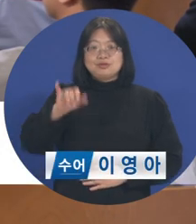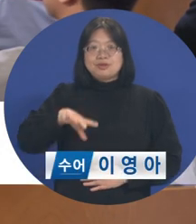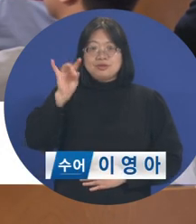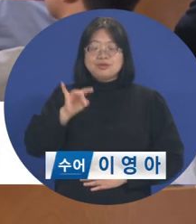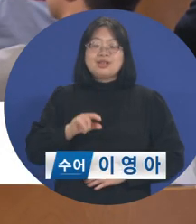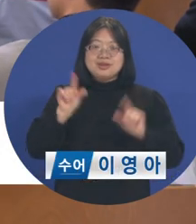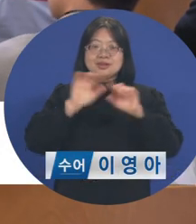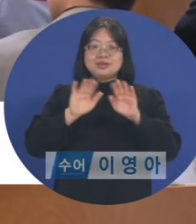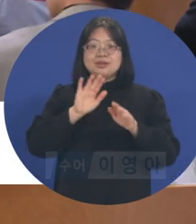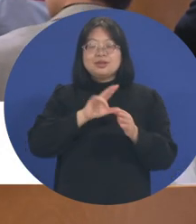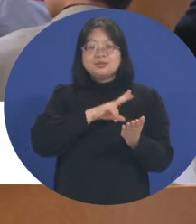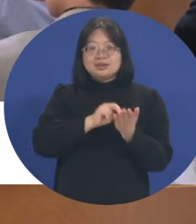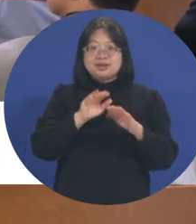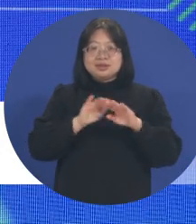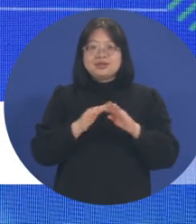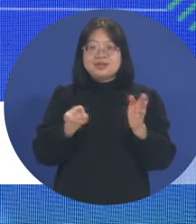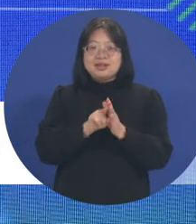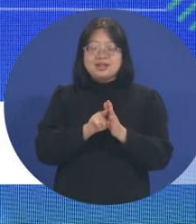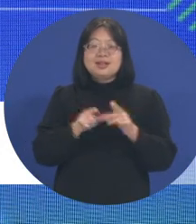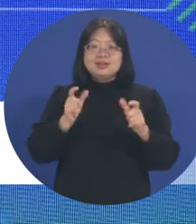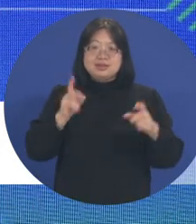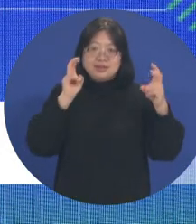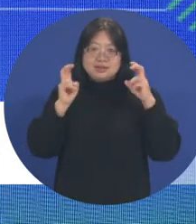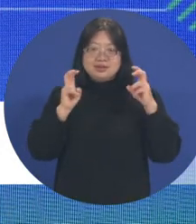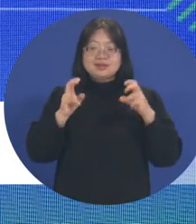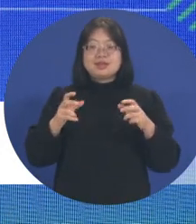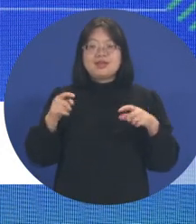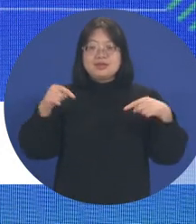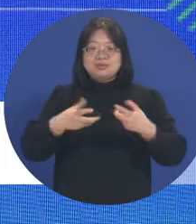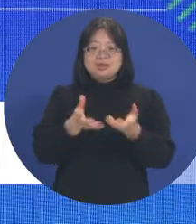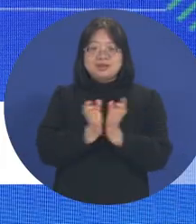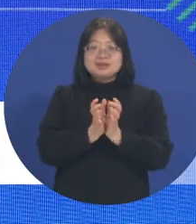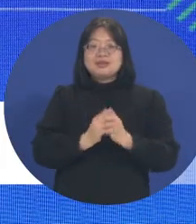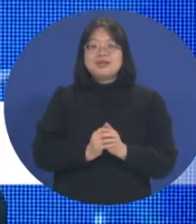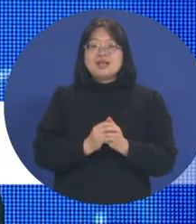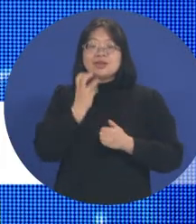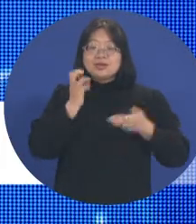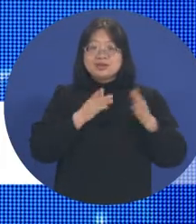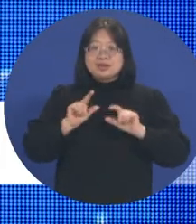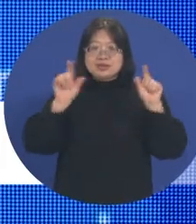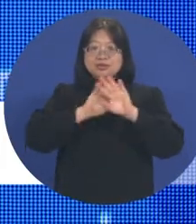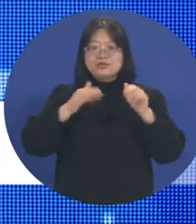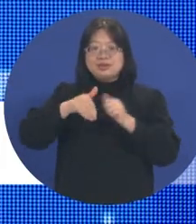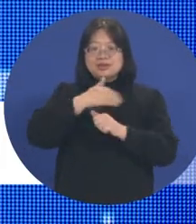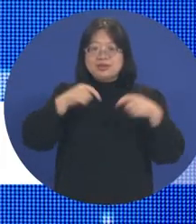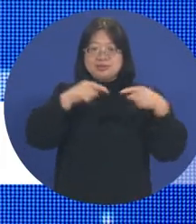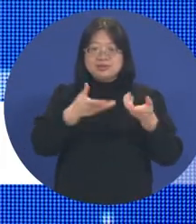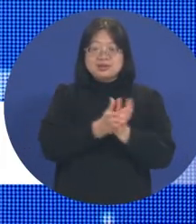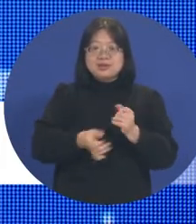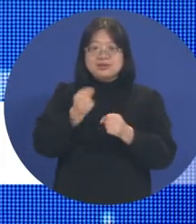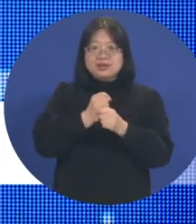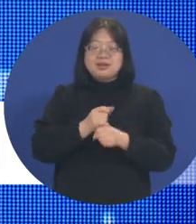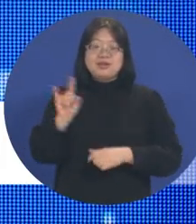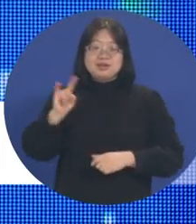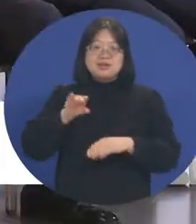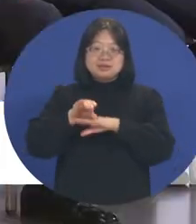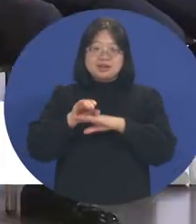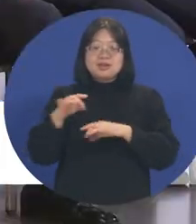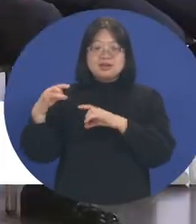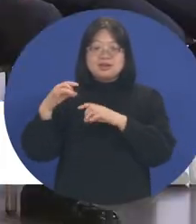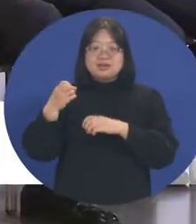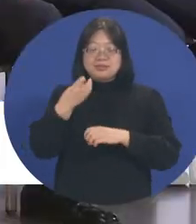전국 최초로 기후 대응을 위한 지역 기업인들의 협의체인 경기 기후환경 협의체가 출범했습니다 현대자동차와